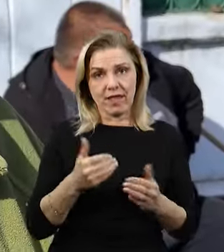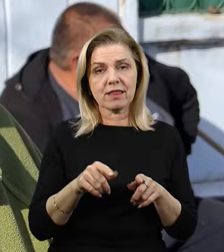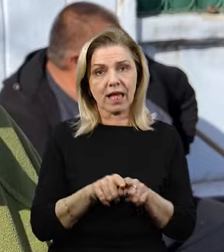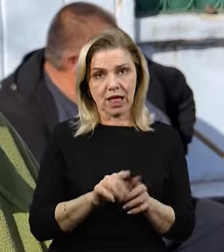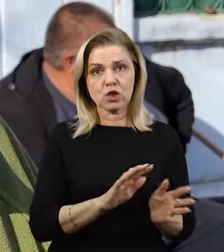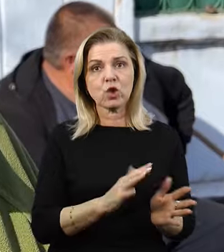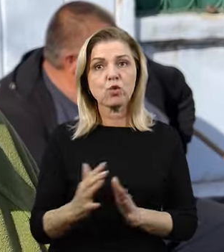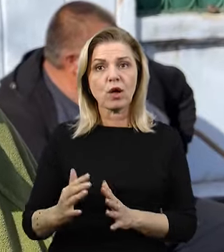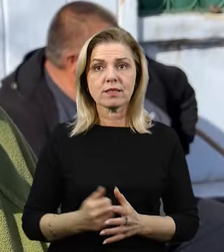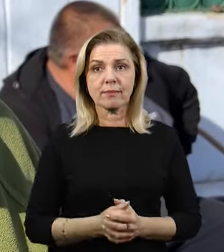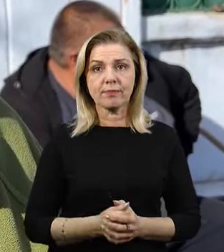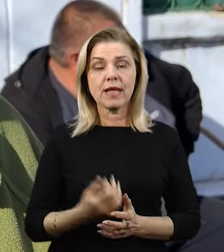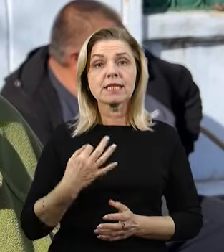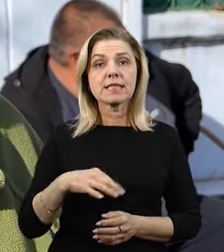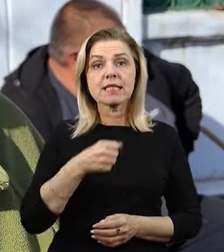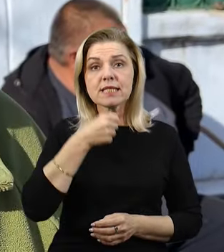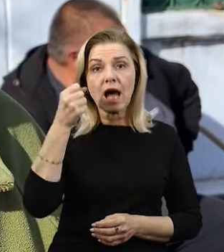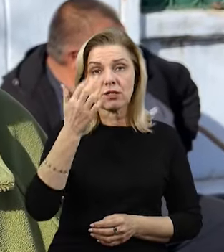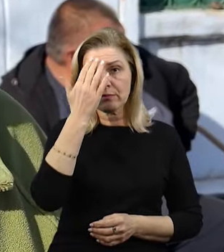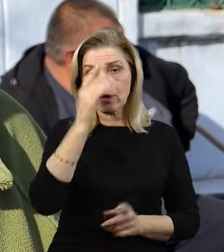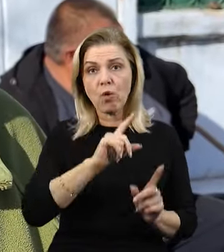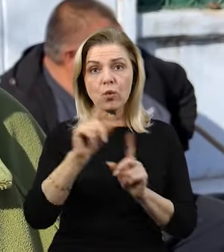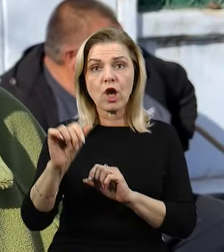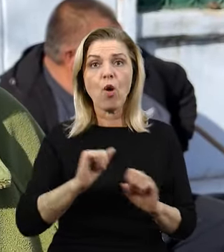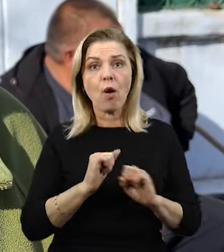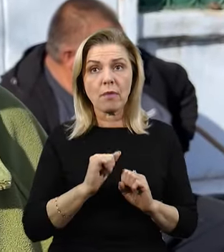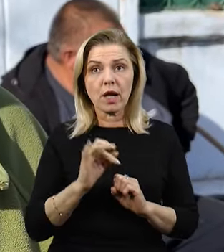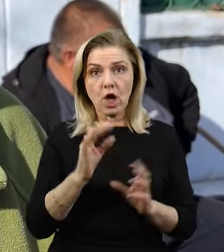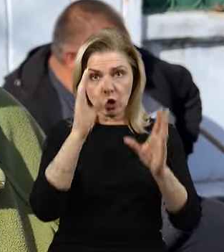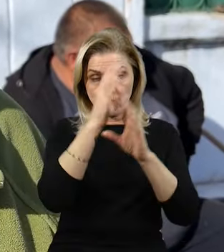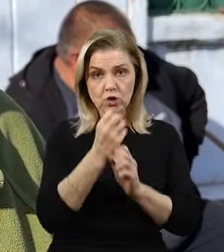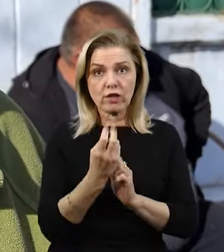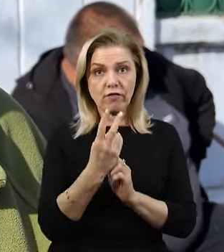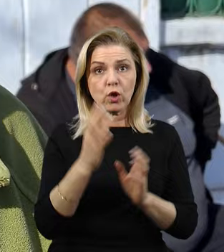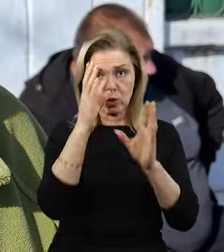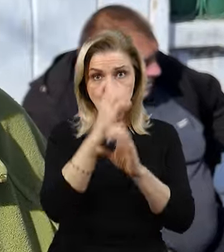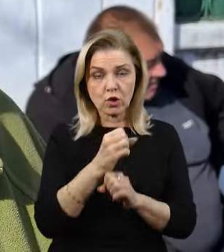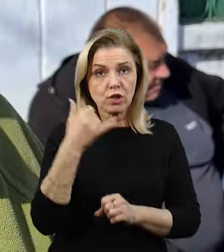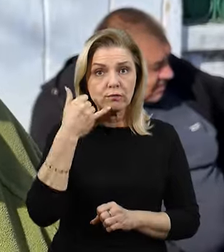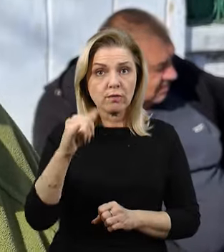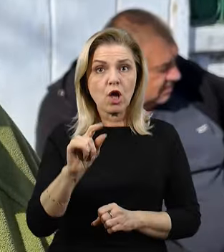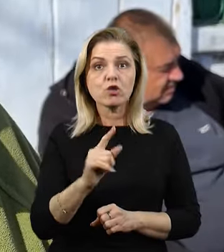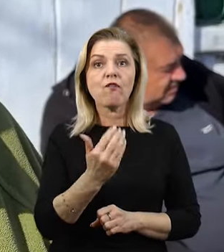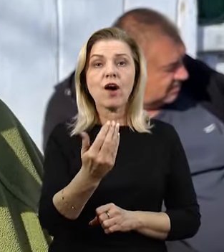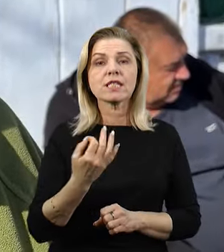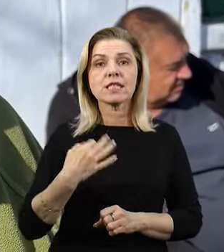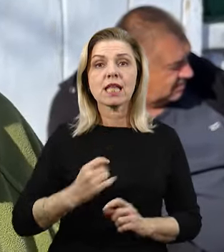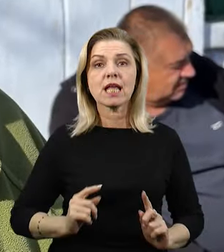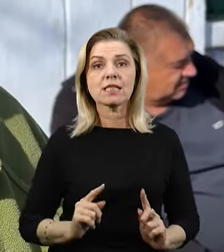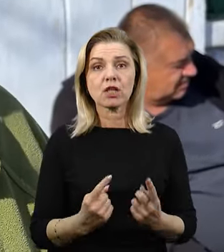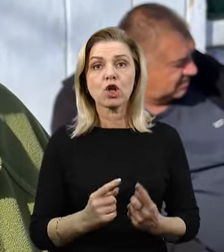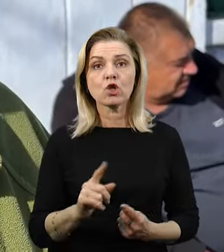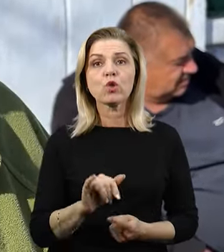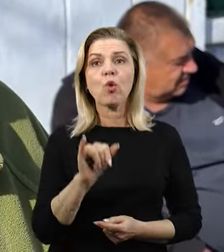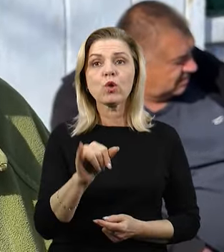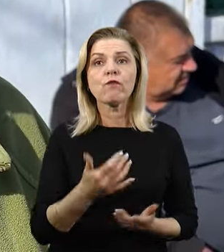старший собирався їхати в командировку. От саме тут, от на пол 12 ночі, та саме дзвонить. Говорить, вашого сина задержали в зв'язку з тим, що у нього знайшли та